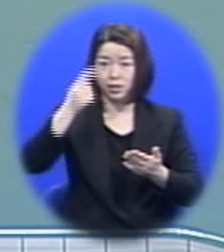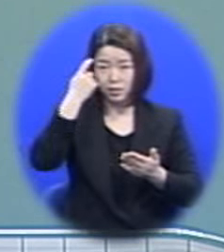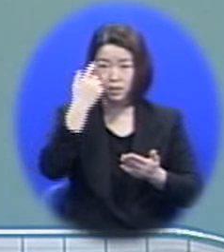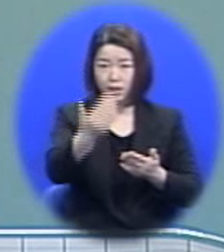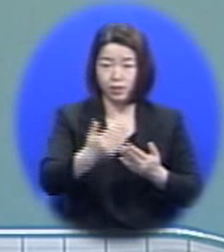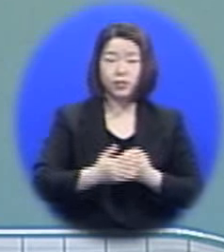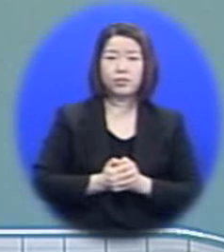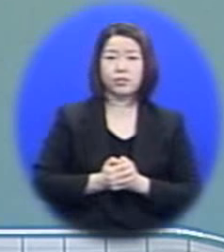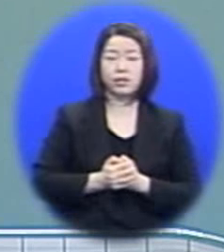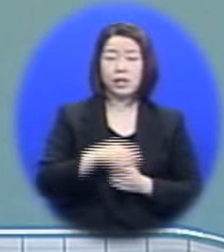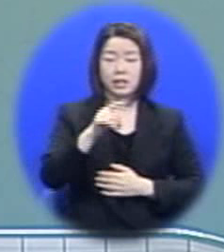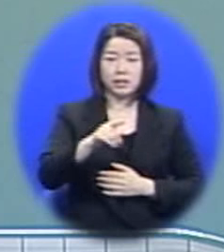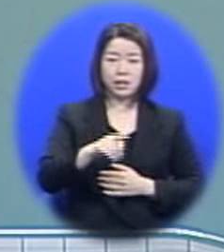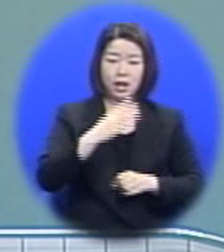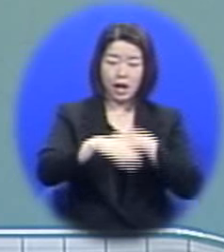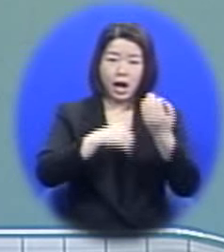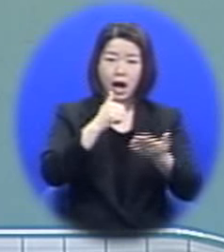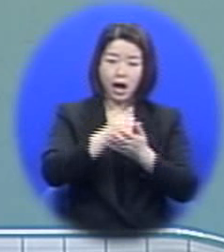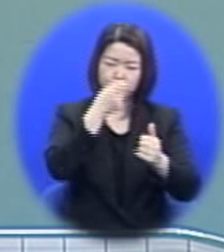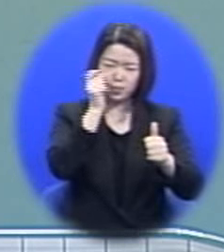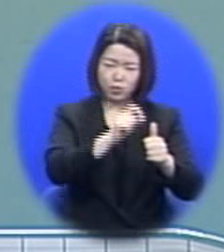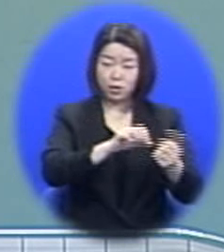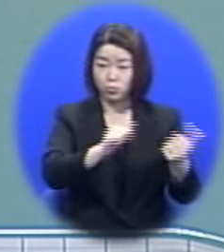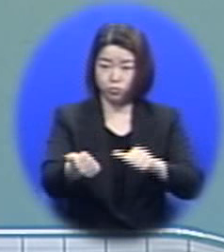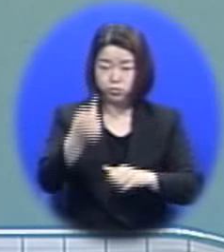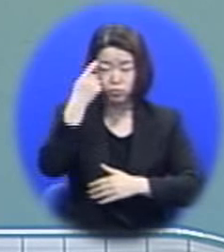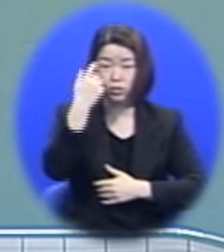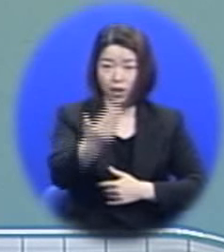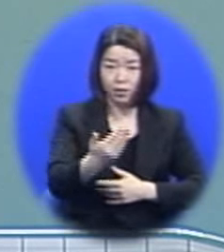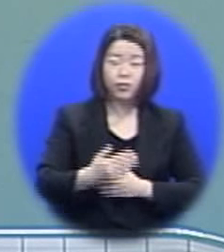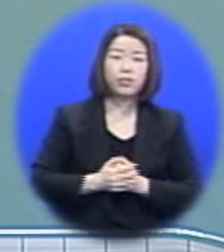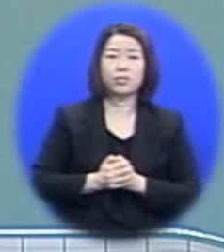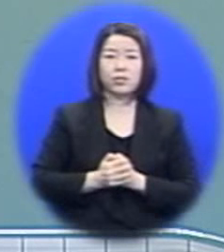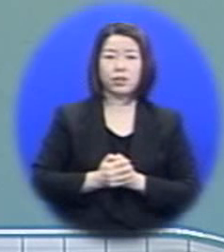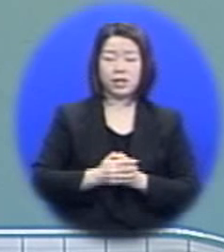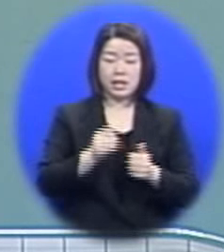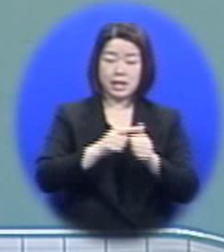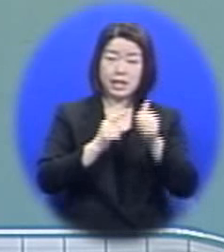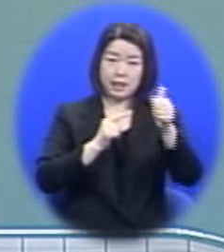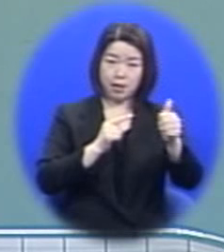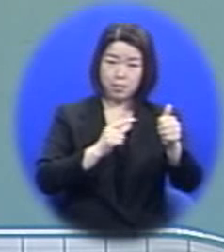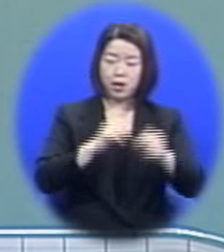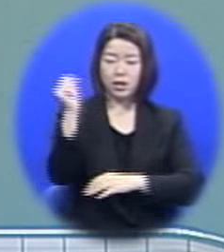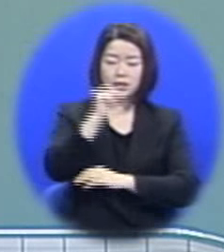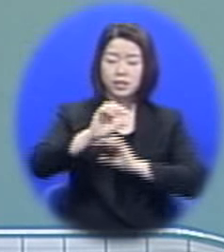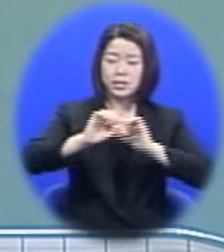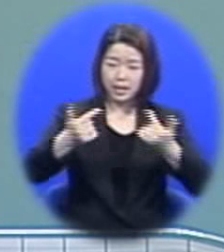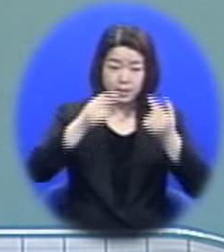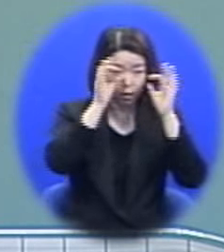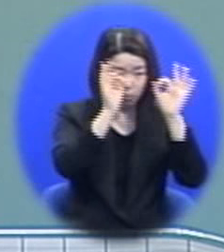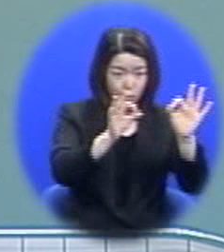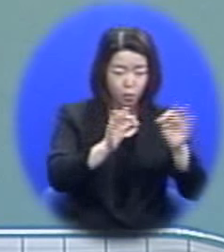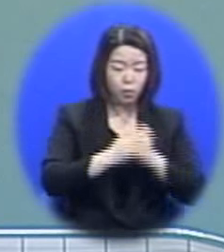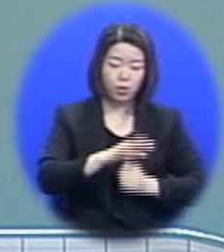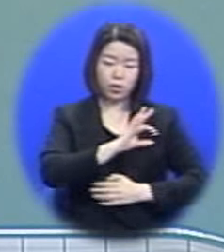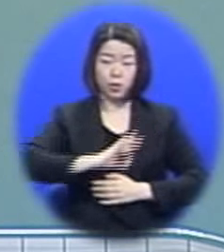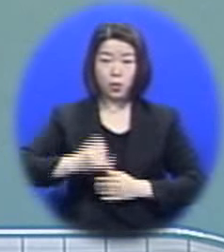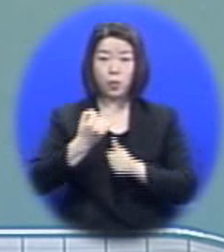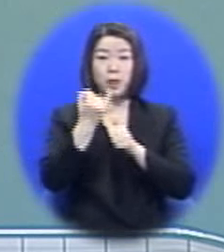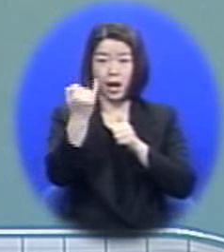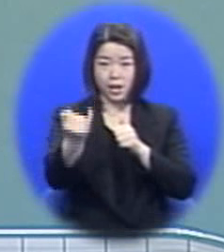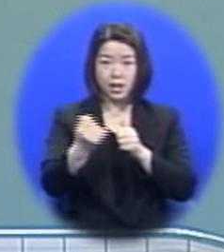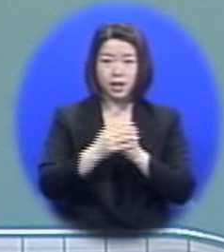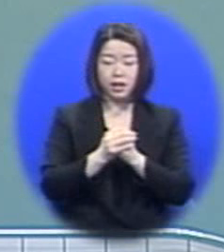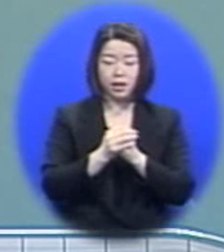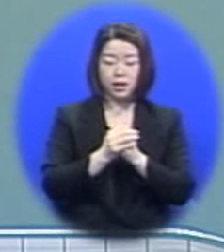떠나갔을까요? 그 하나님이 욕하고 죽었을까요? 남편이 흔들리지 않는 걸 보고 욥의 아내는